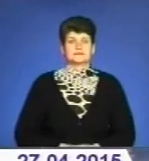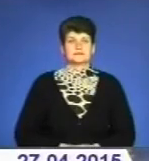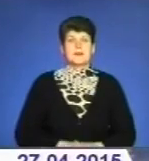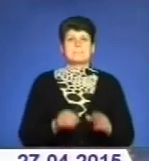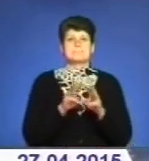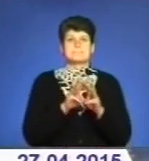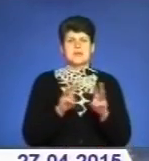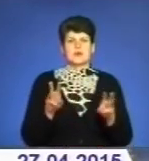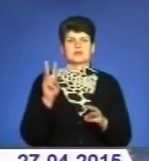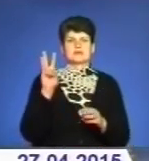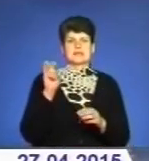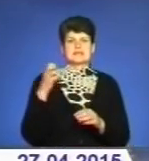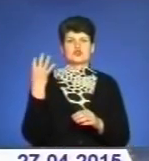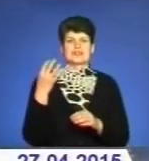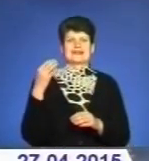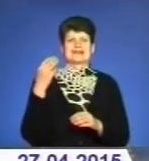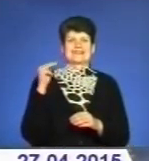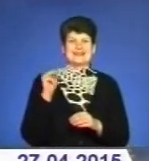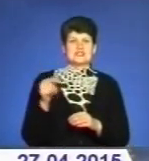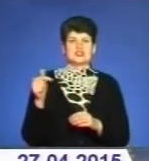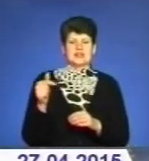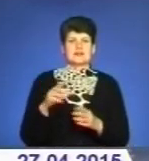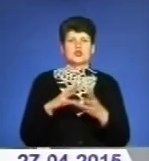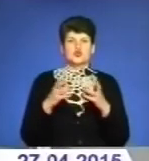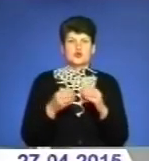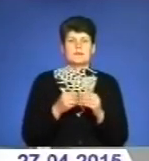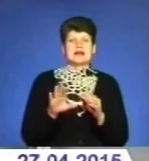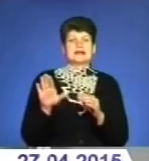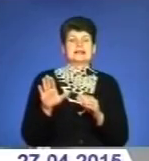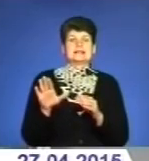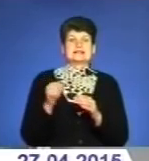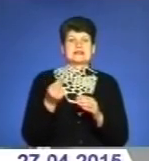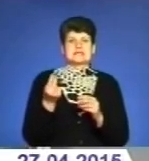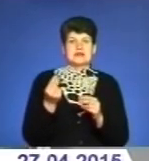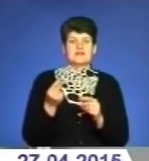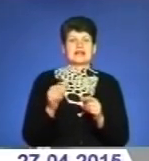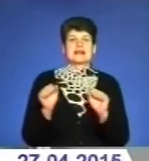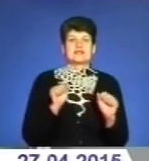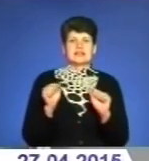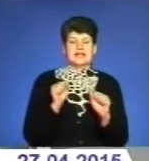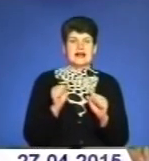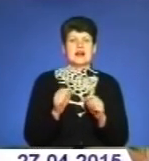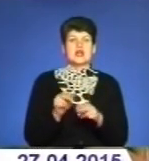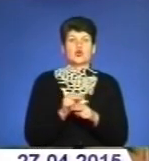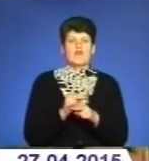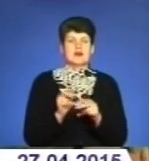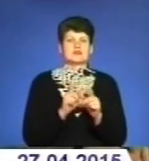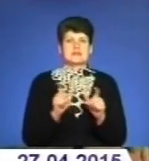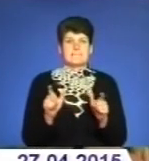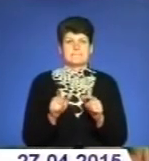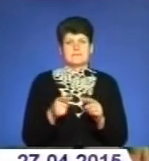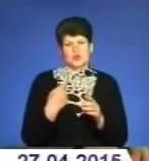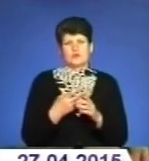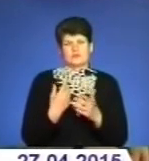Мільйон 34 тисячі гривень – сума застави, яку визначив суд для керівника лікувального закладу, підозрюваного в отриманні